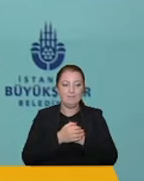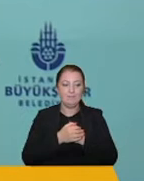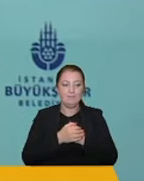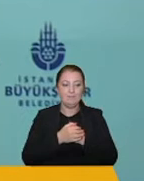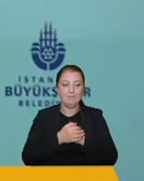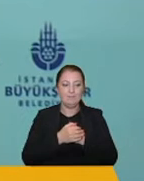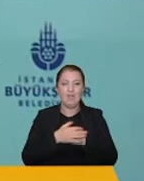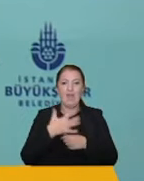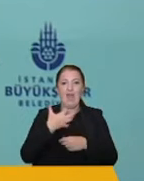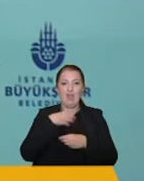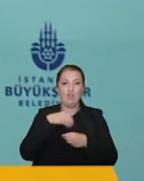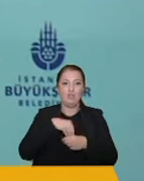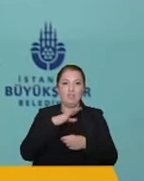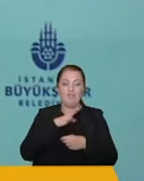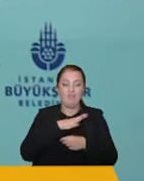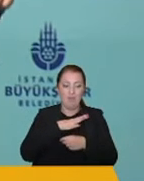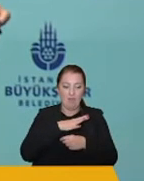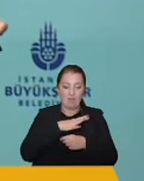Kendi içimizde var.